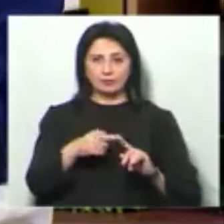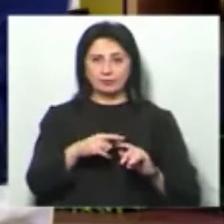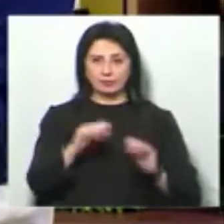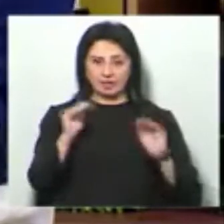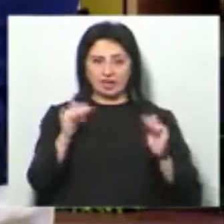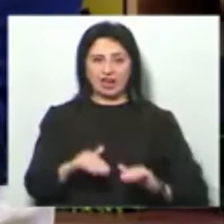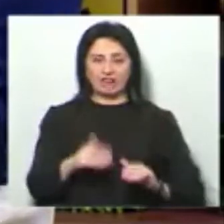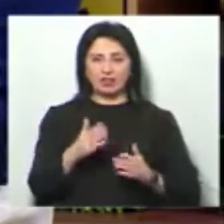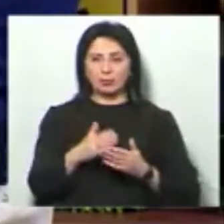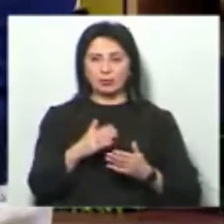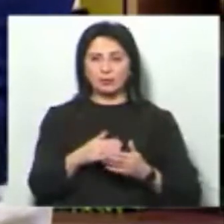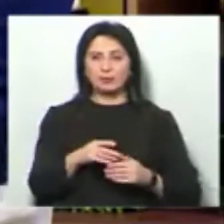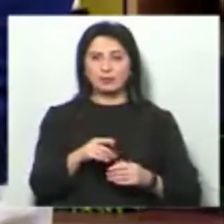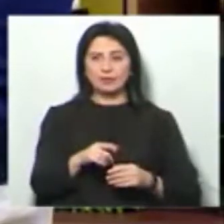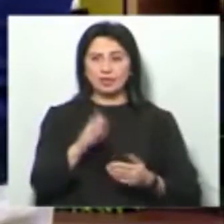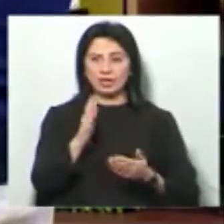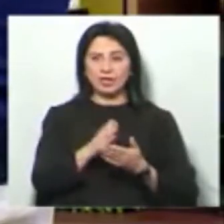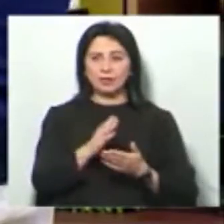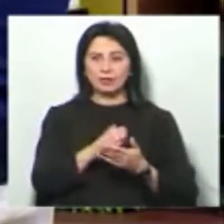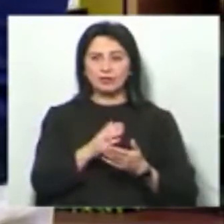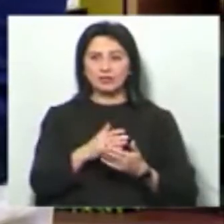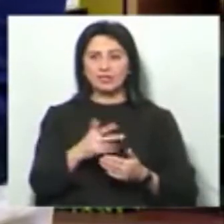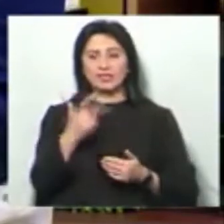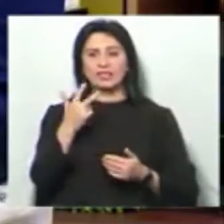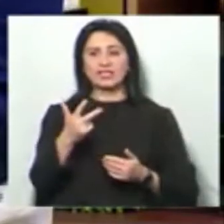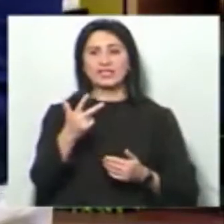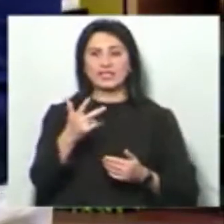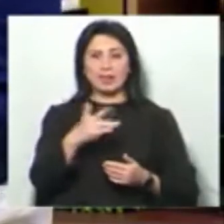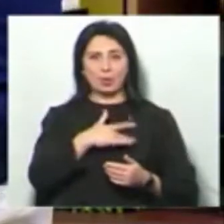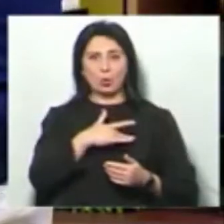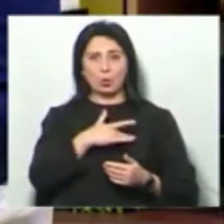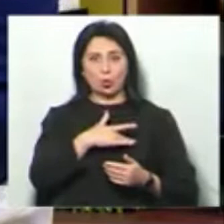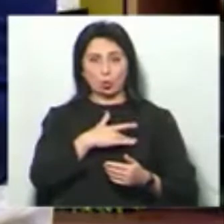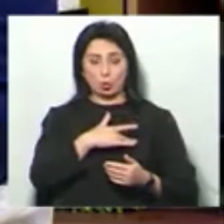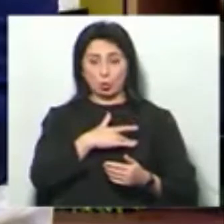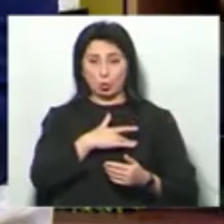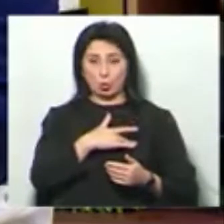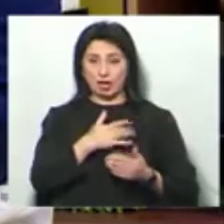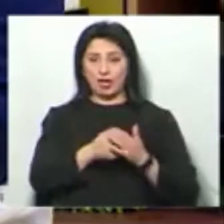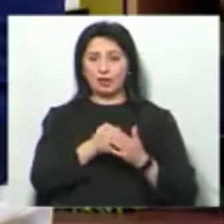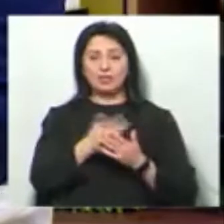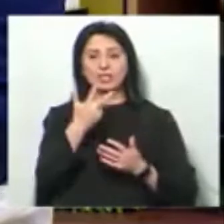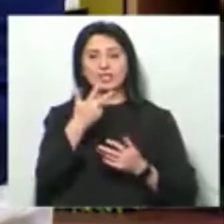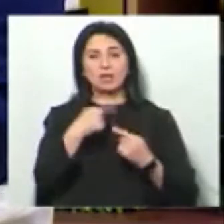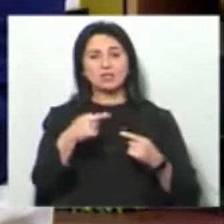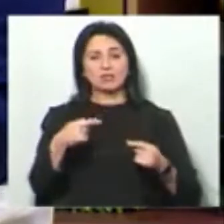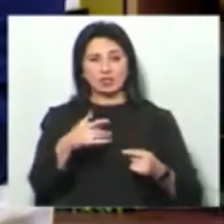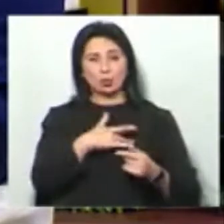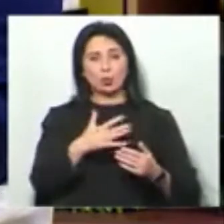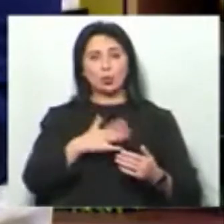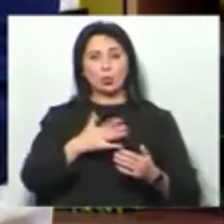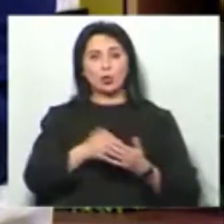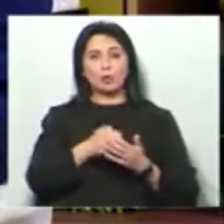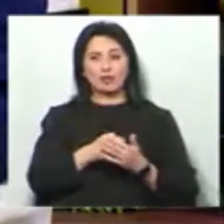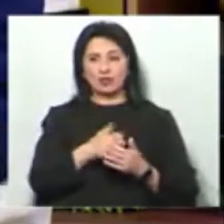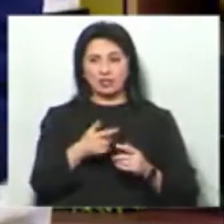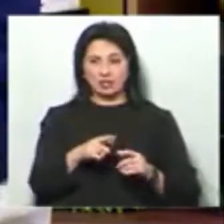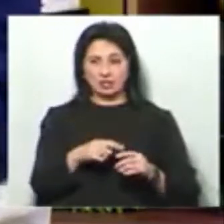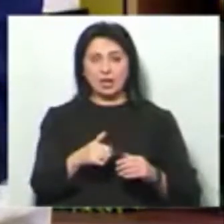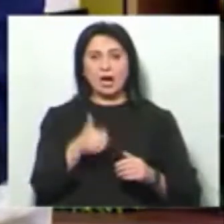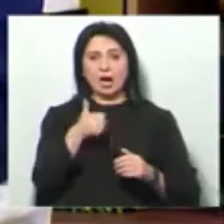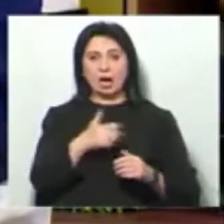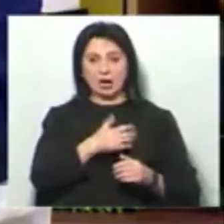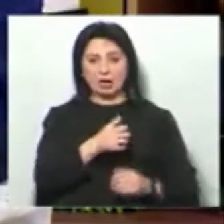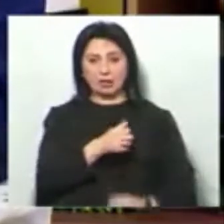მოიხსენებათ, თქმა უნდა არის სამი ტიპის გულის უკმარისობა: შენახული განდევნის ფრაქციით, რაც ნიშნავს, რომ კარგად იკუმშება,